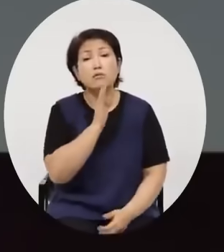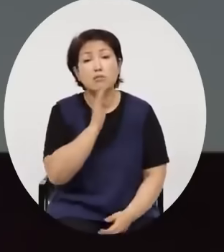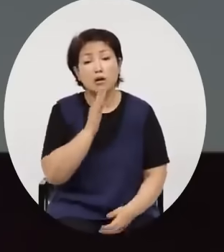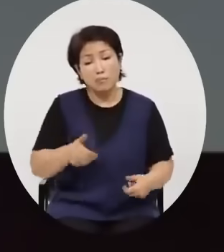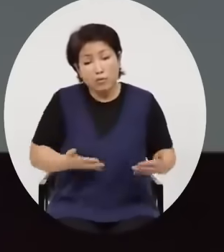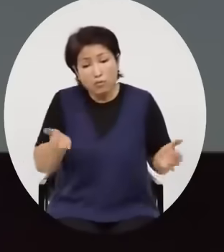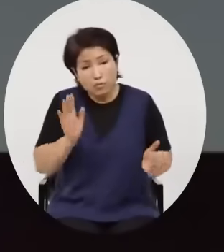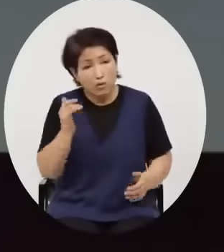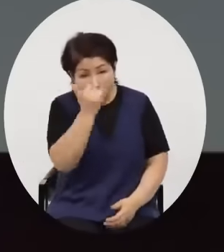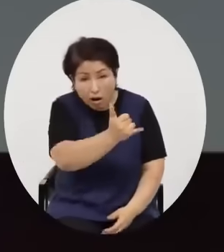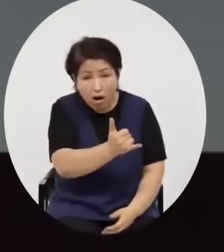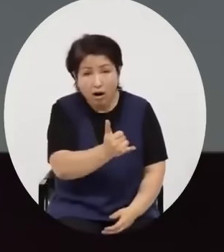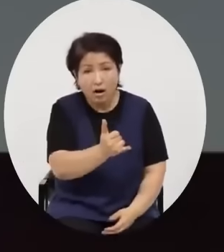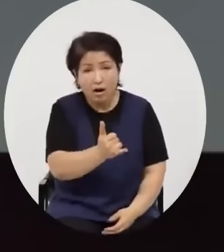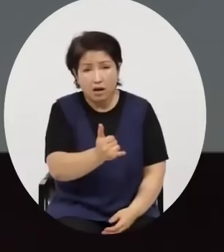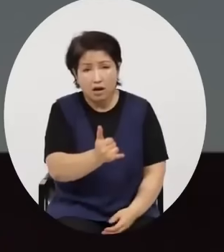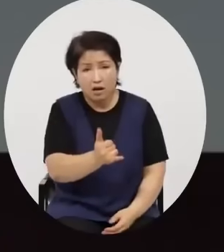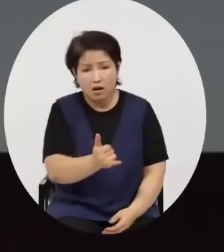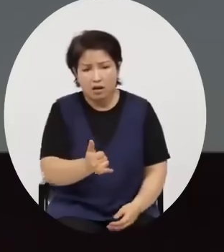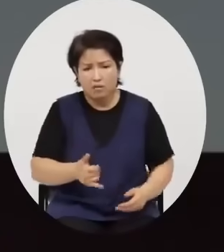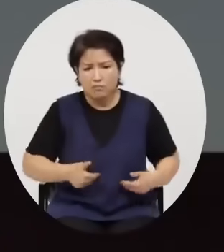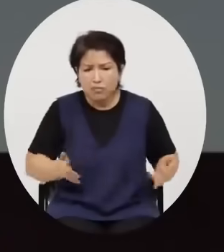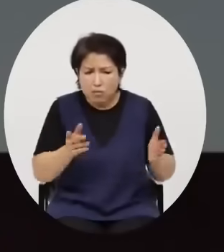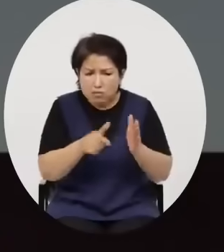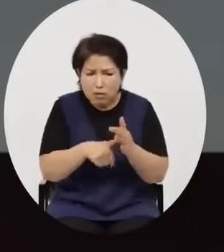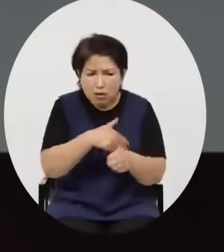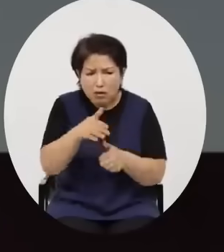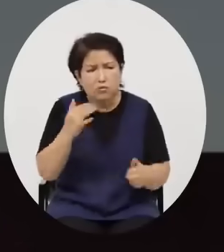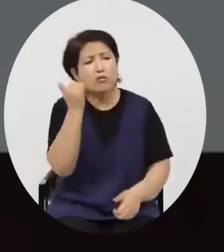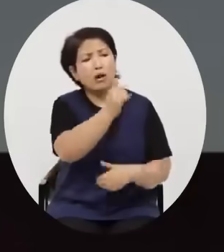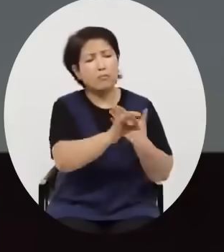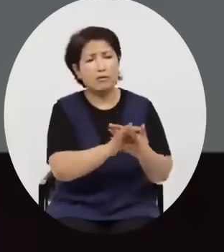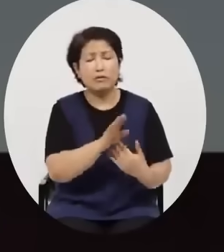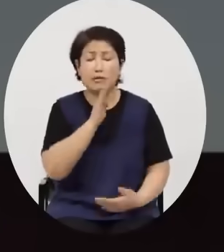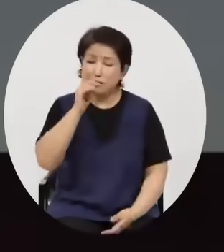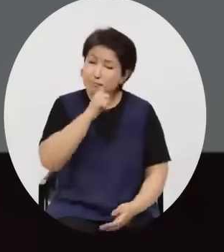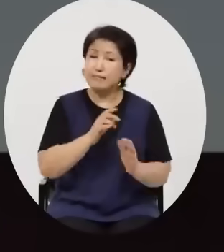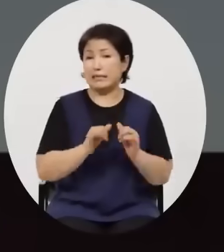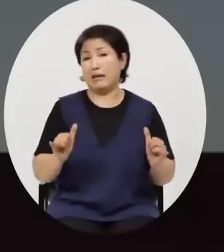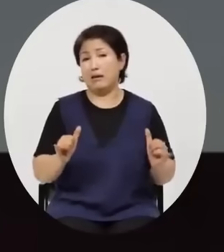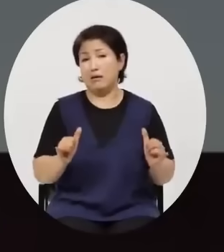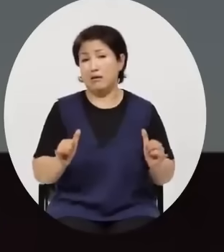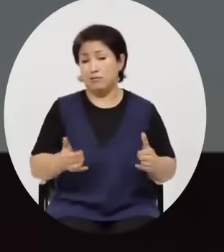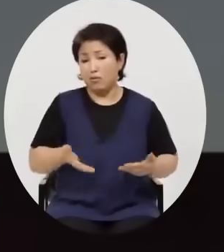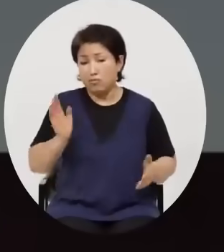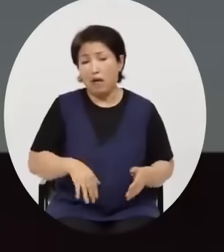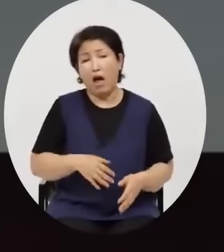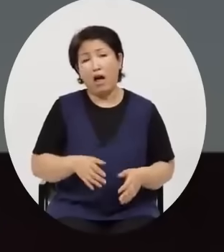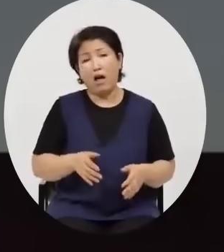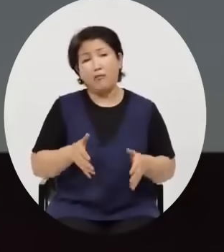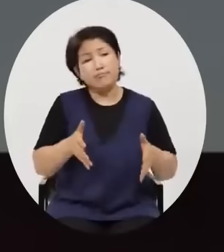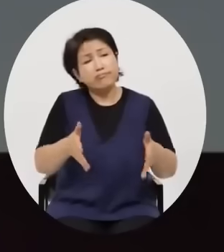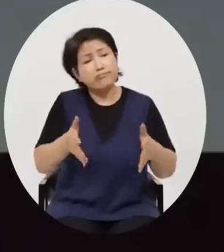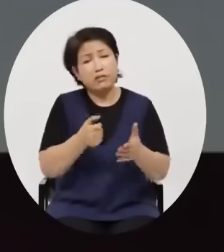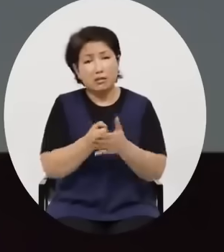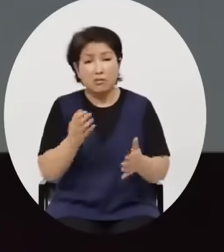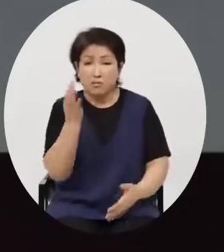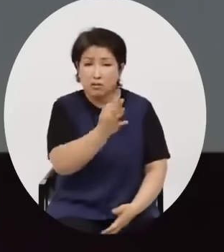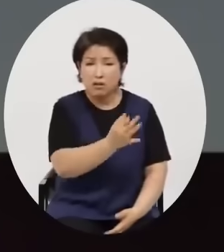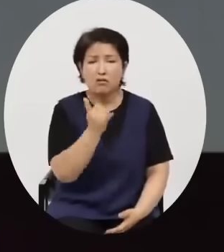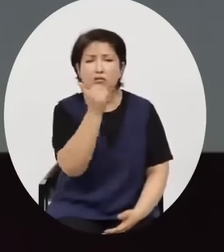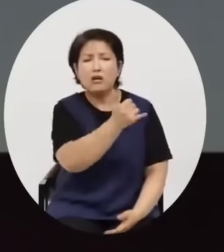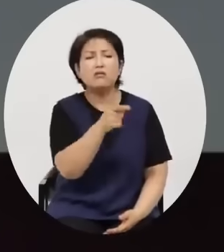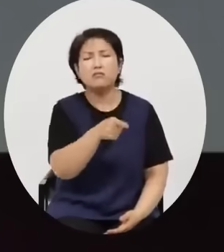필요 없는데 전화해요? 필요 없는데 전화하는 건 그건 진짜 나쁜 사람이에요. 필요도 없는데 수다 떨기 위해서 전화하는